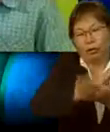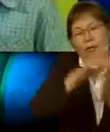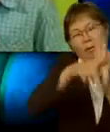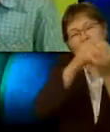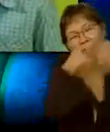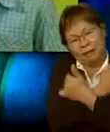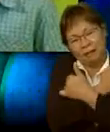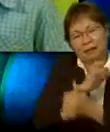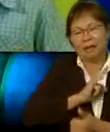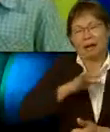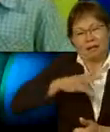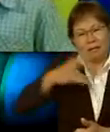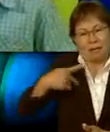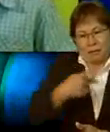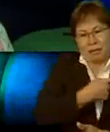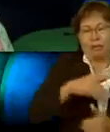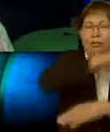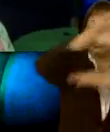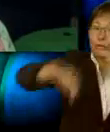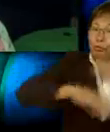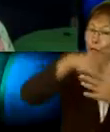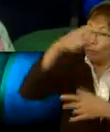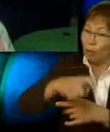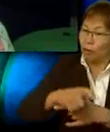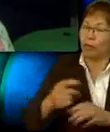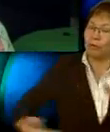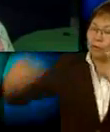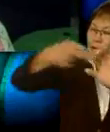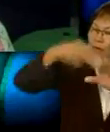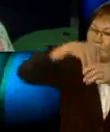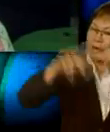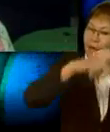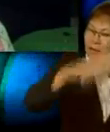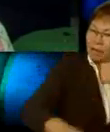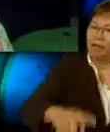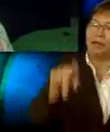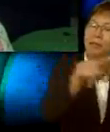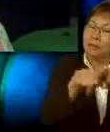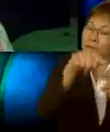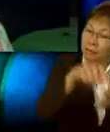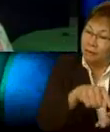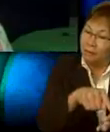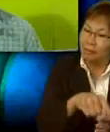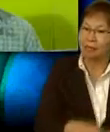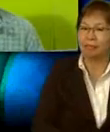sekolah penyayang. Saya rasa kita semua patut turut serta dalam kempen seperti